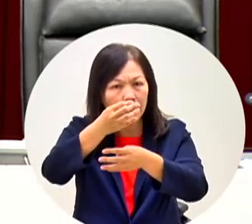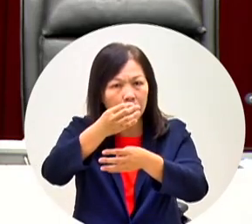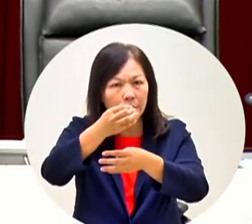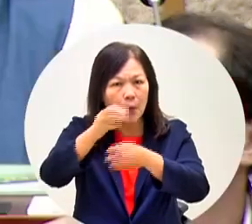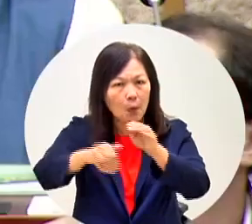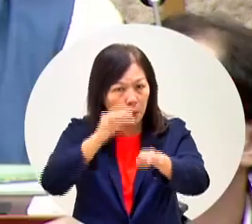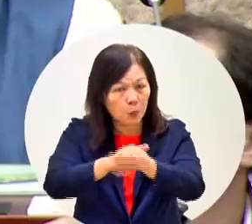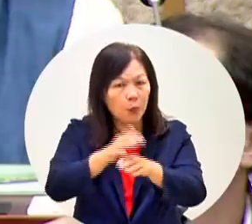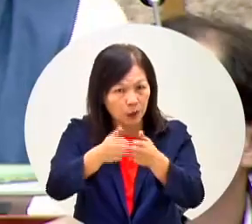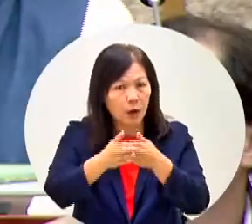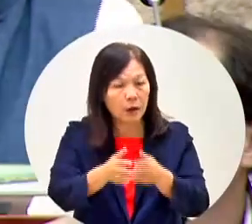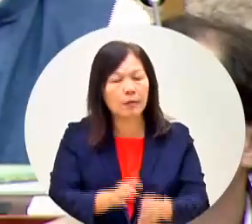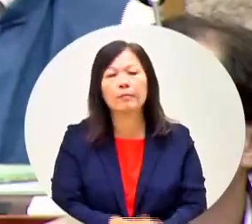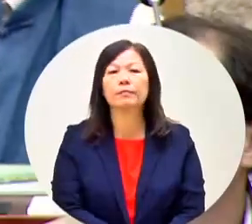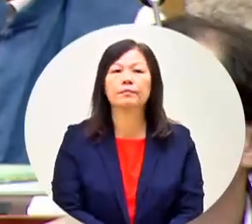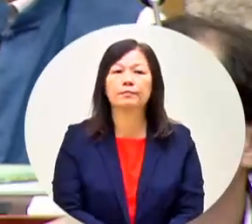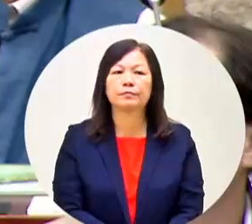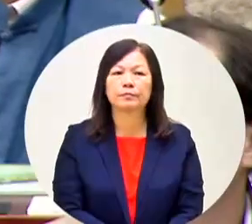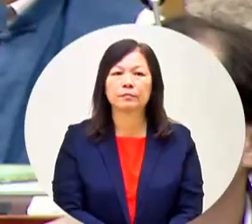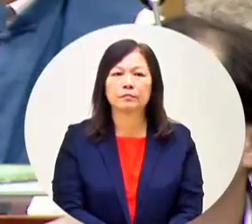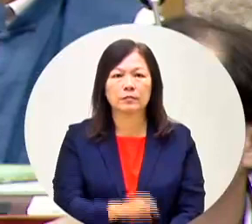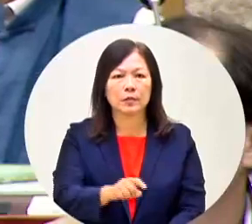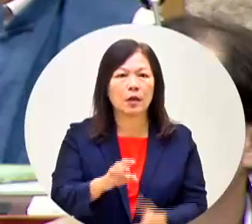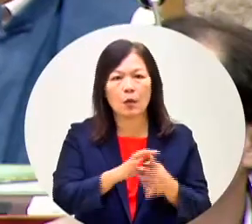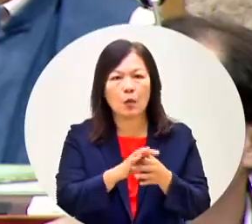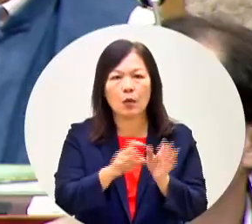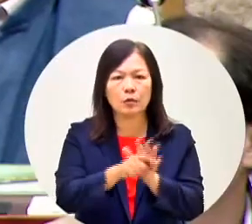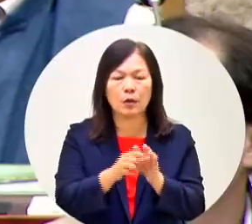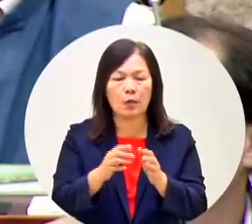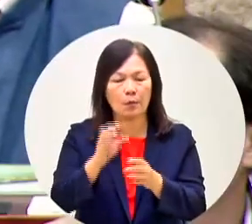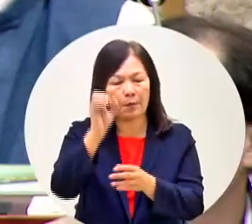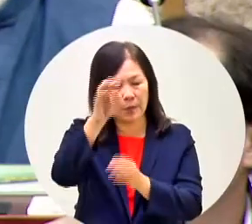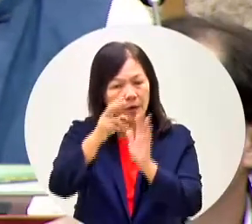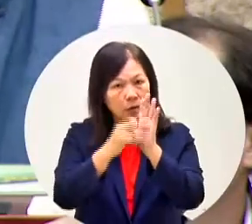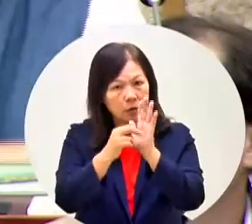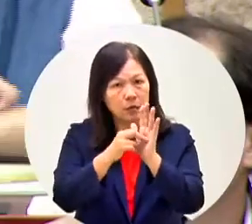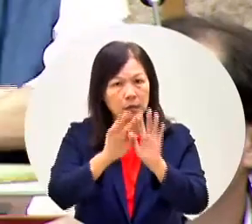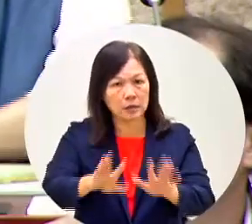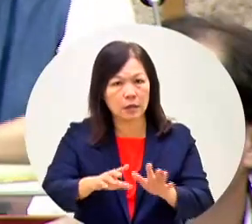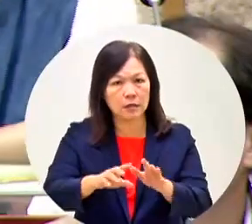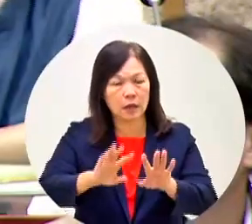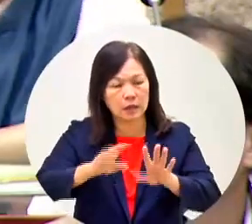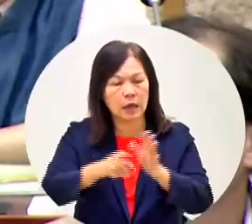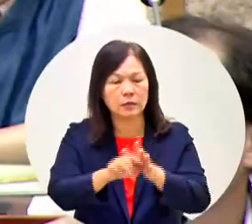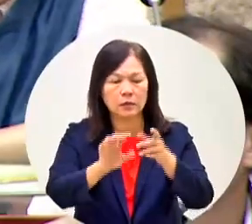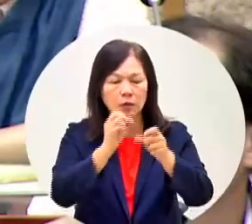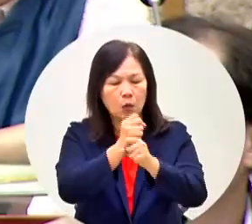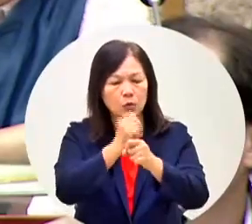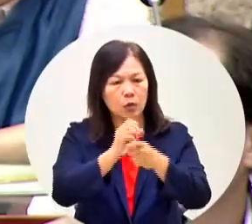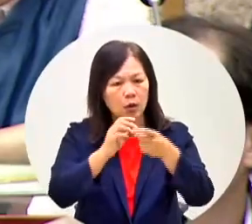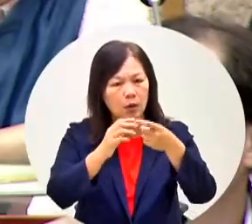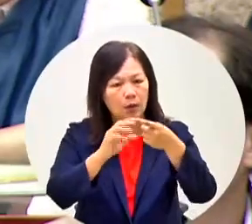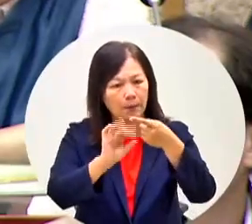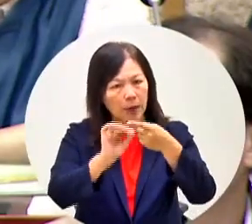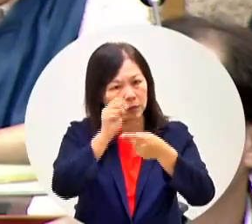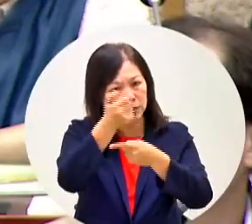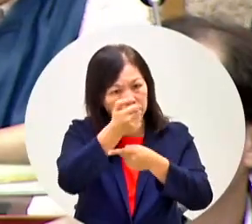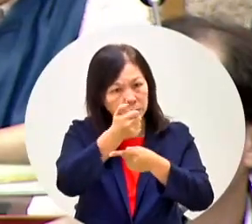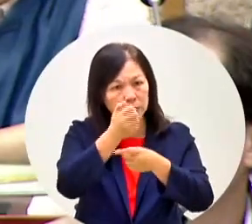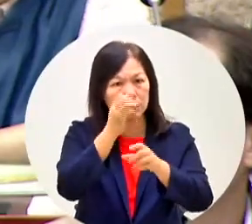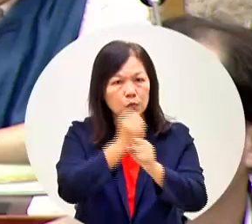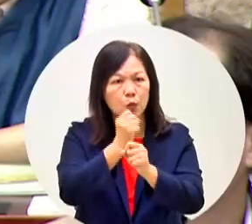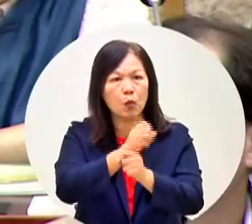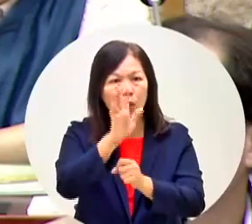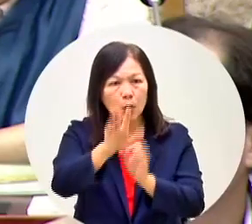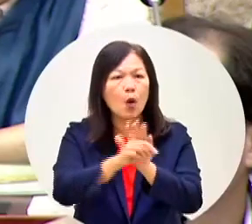这个跟议长报告一下，目前的进度是50%。那如果没有停工的话，那目前是